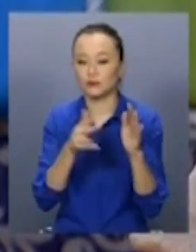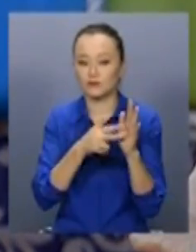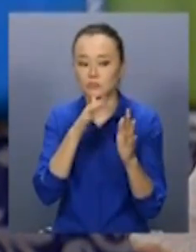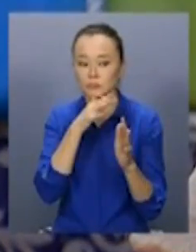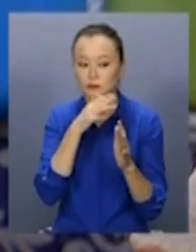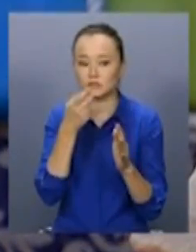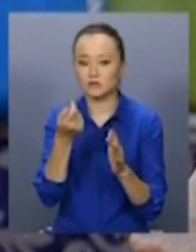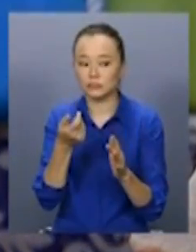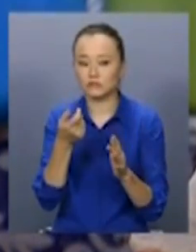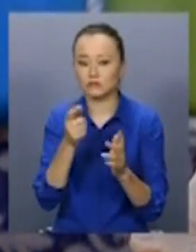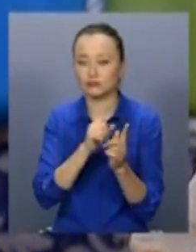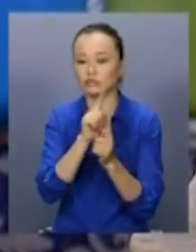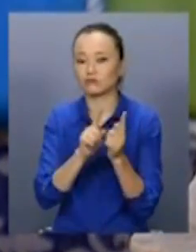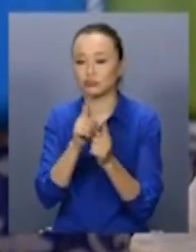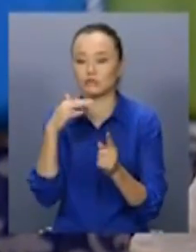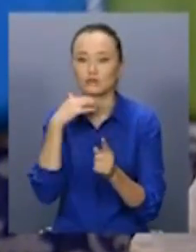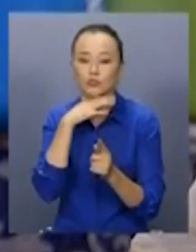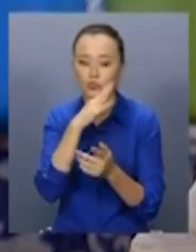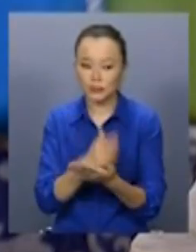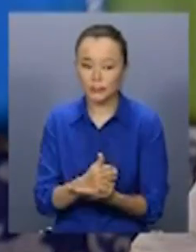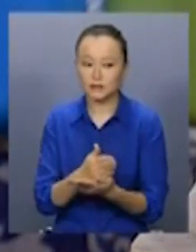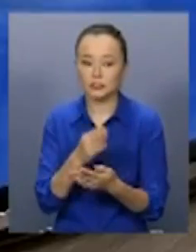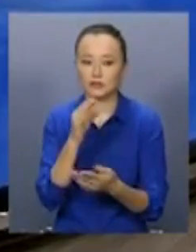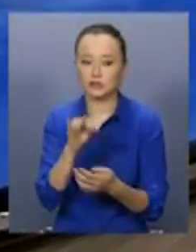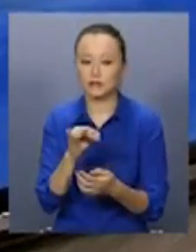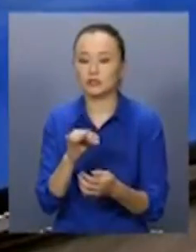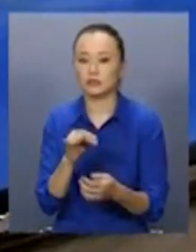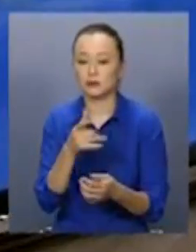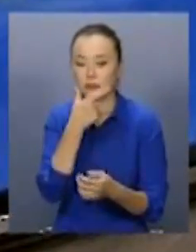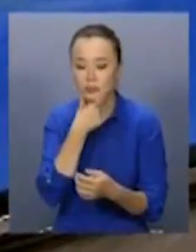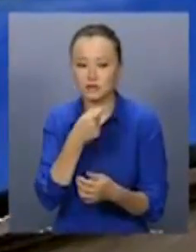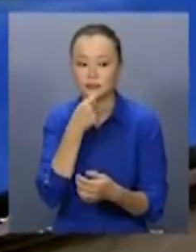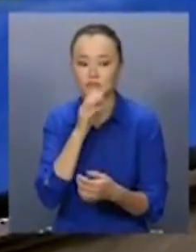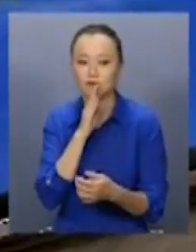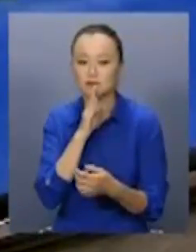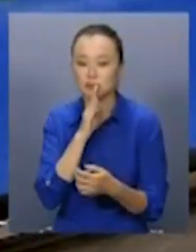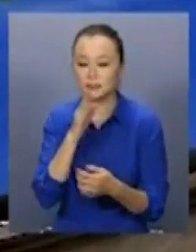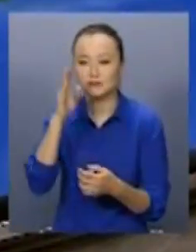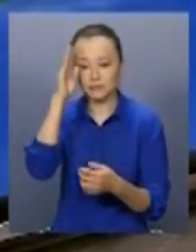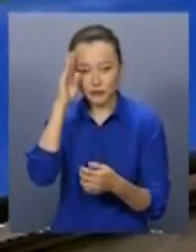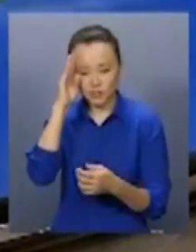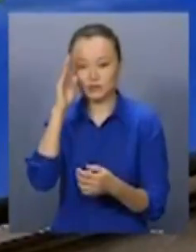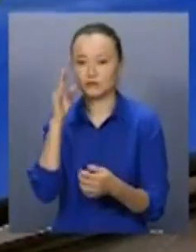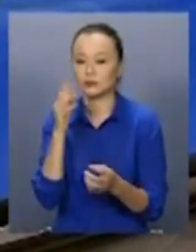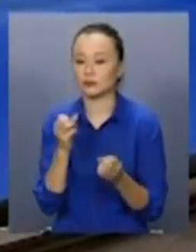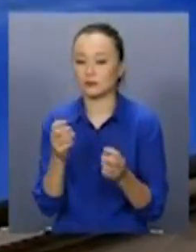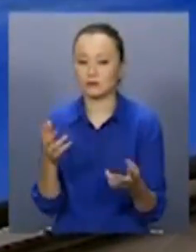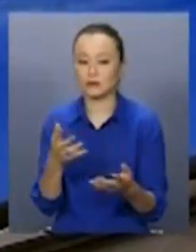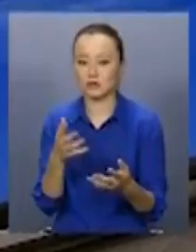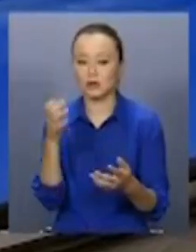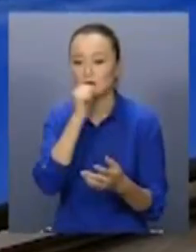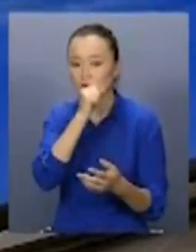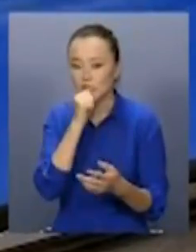біраз жаңағы өзгерістер, біраз жаңағы әдемі қыздар, жігіттер, қандай жаңағы жанрды